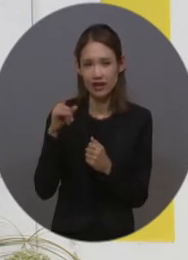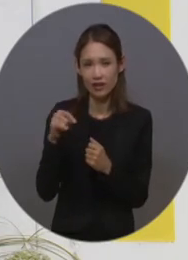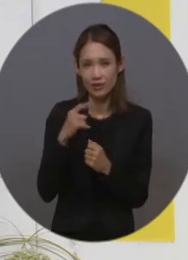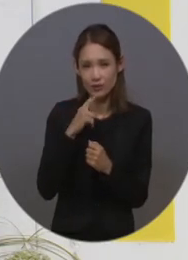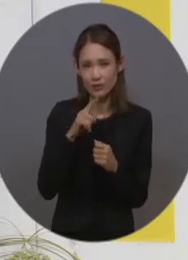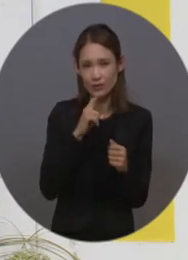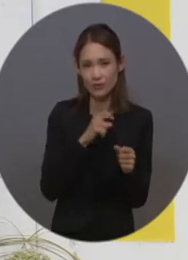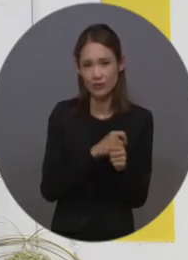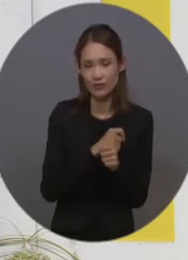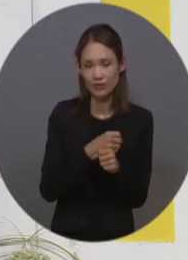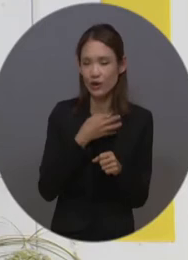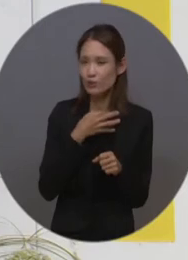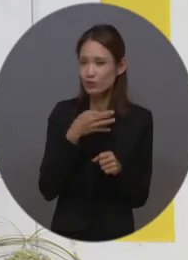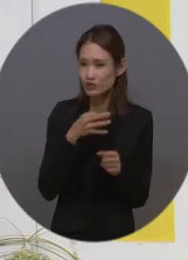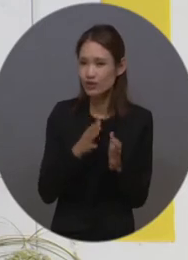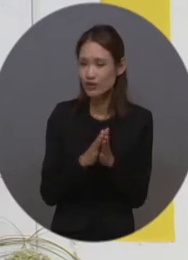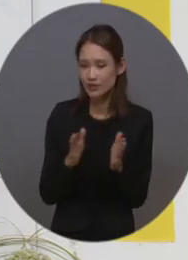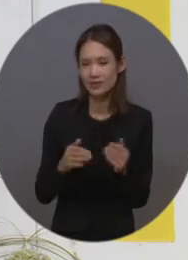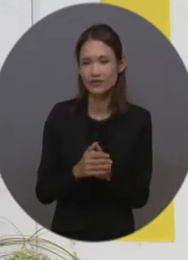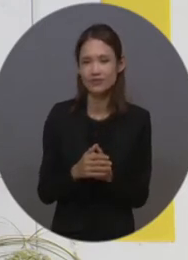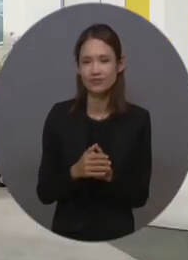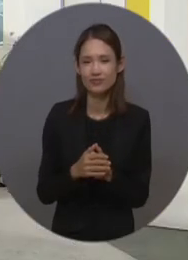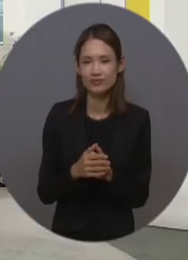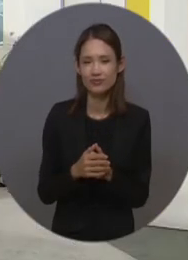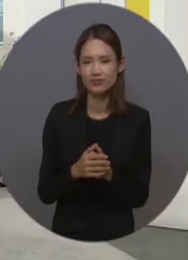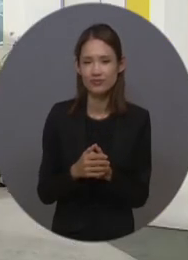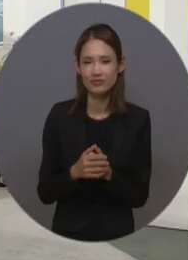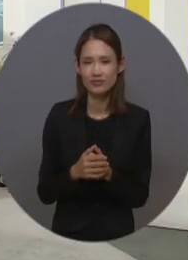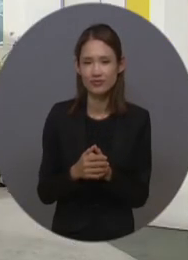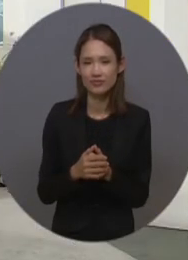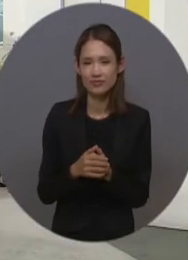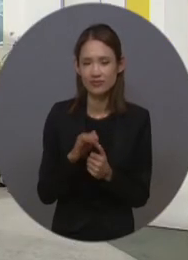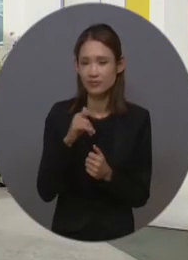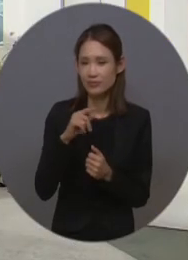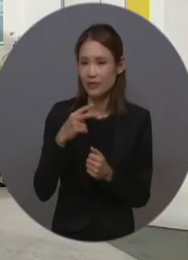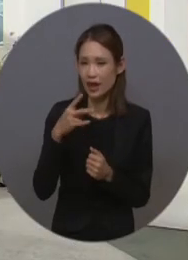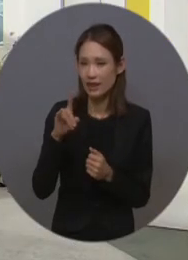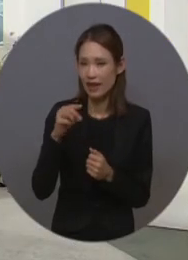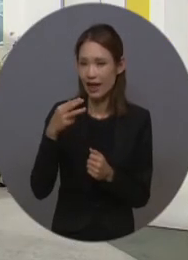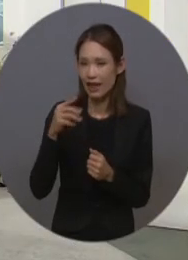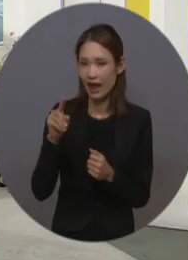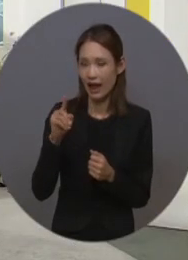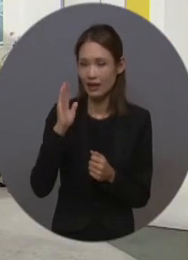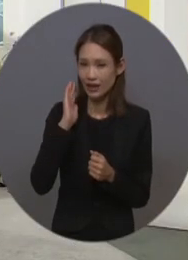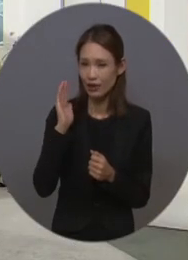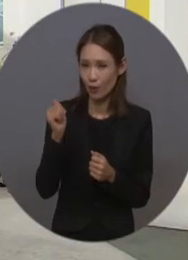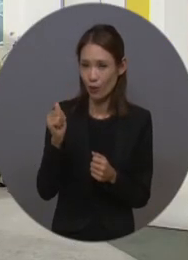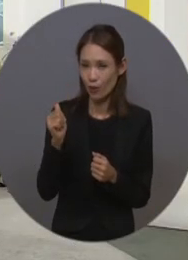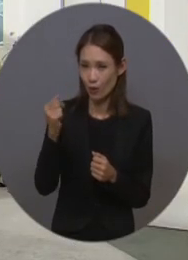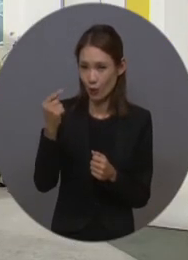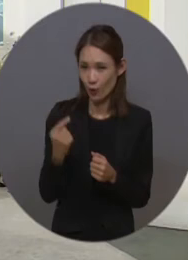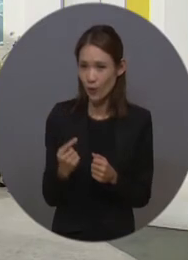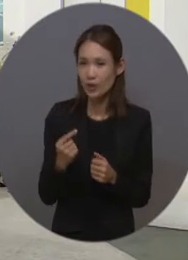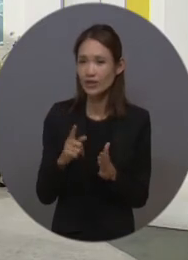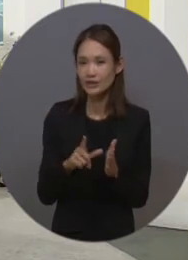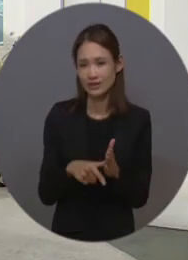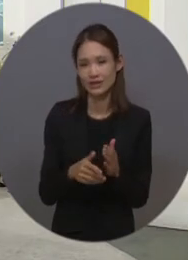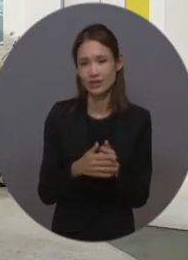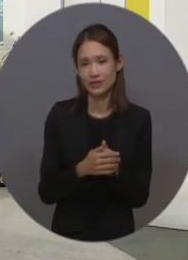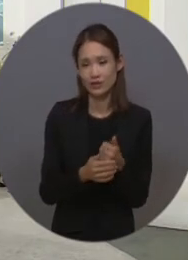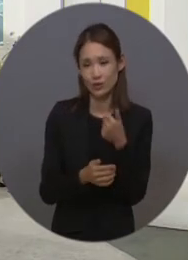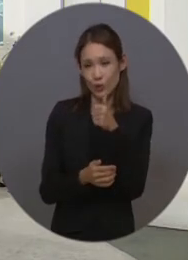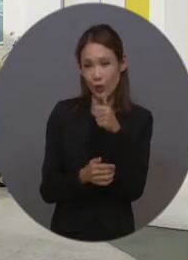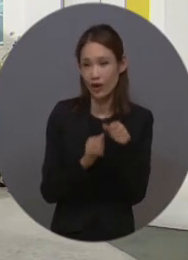이제 부르기 시작을 하더라고요. 네. 그리고 만델라 대통령이 오셨을 때도 네. 정말 그 번역을 통역을